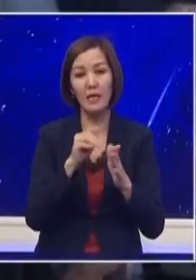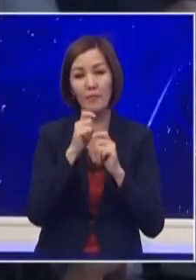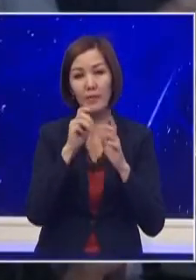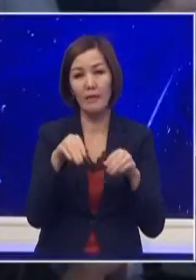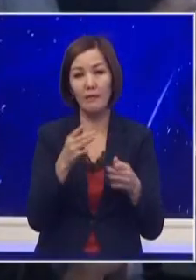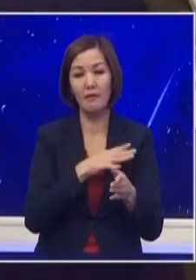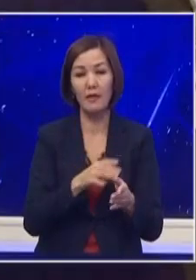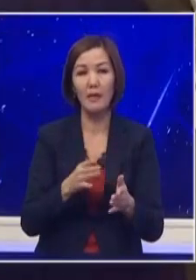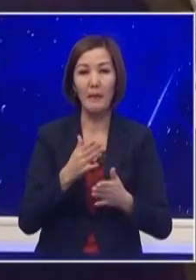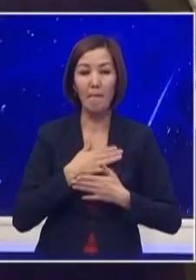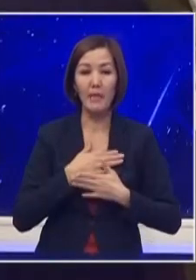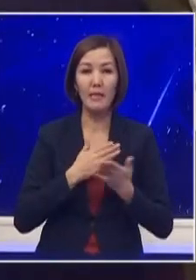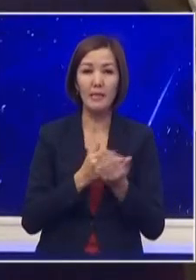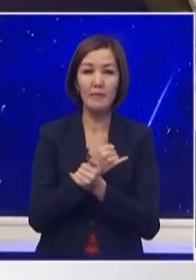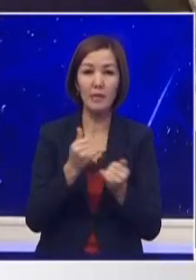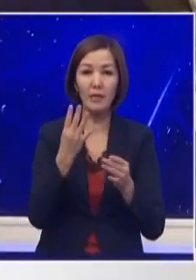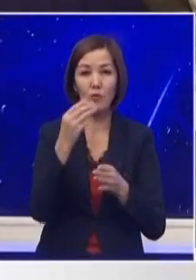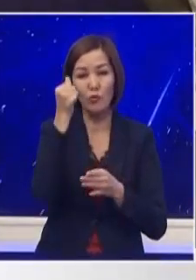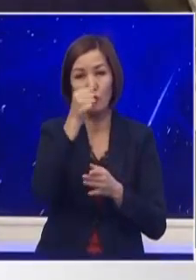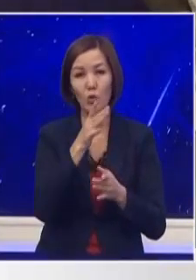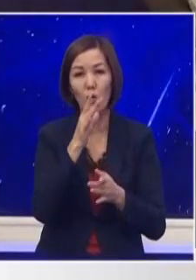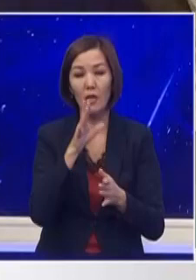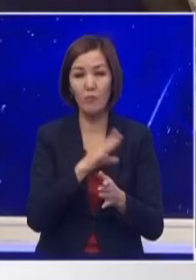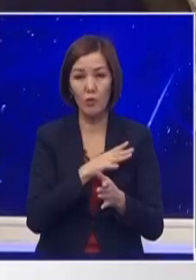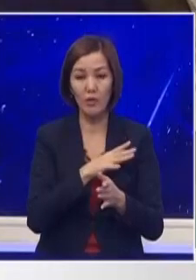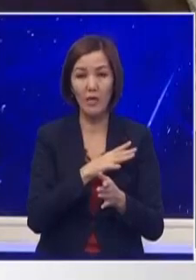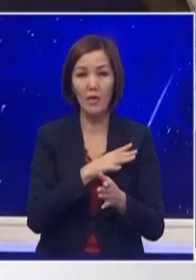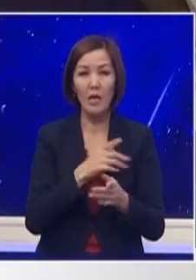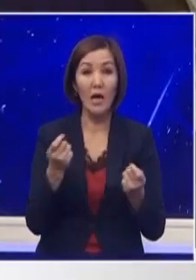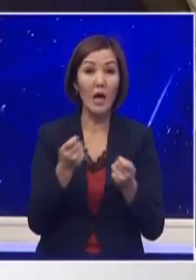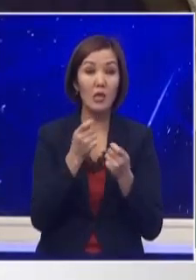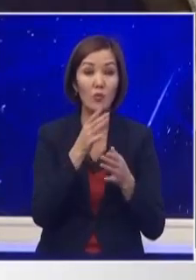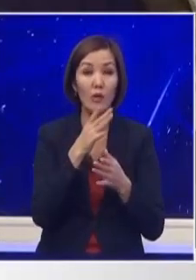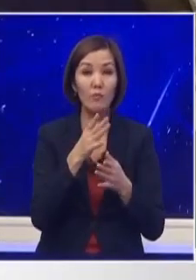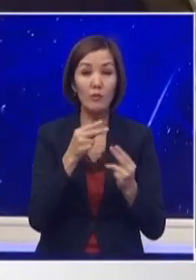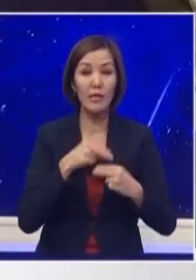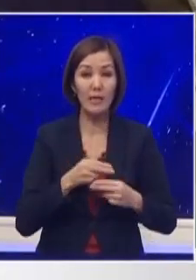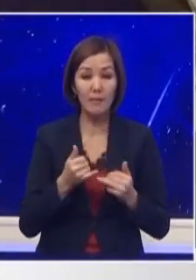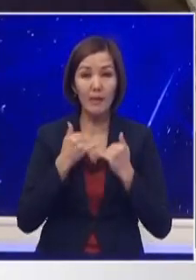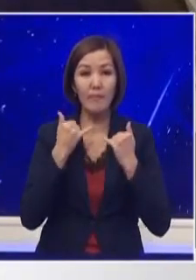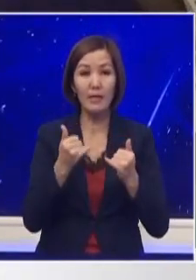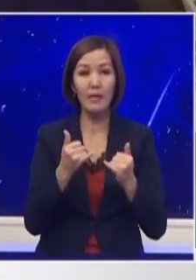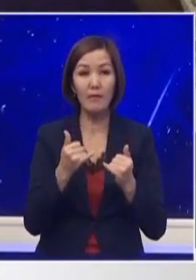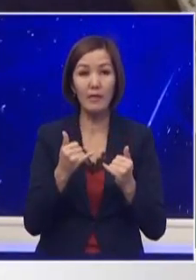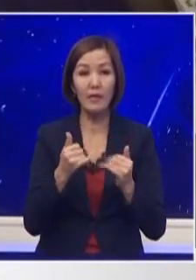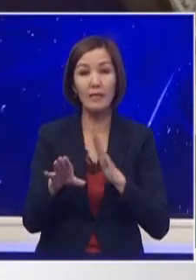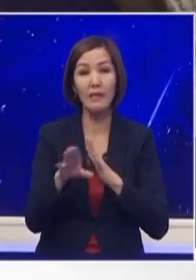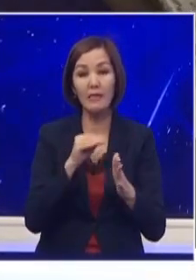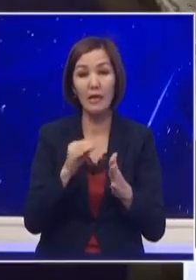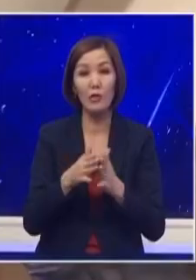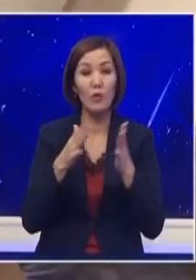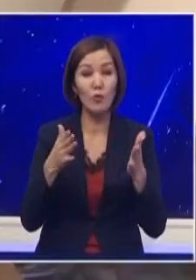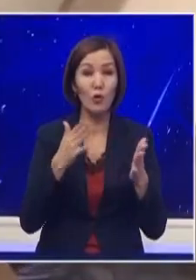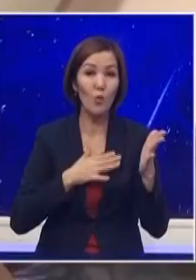менің журналистика саласында жүргеніме 4 жылға жуық уақыт болды. Аз уақыт болса да осылай еңбегімнің еленіп жатқанына шын жүректен